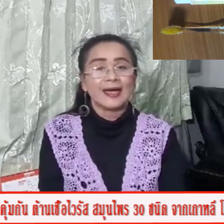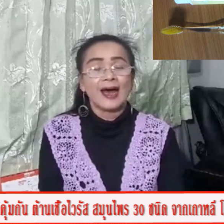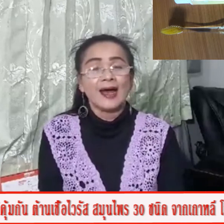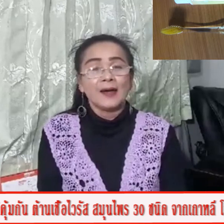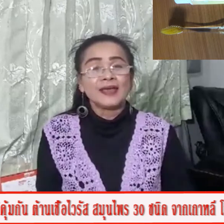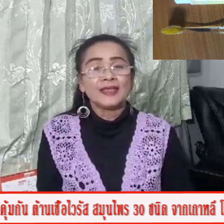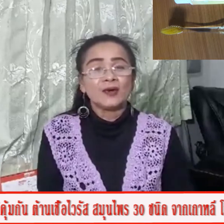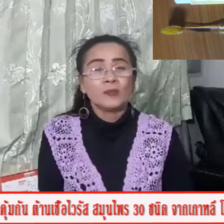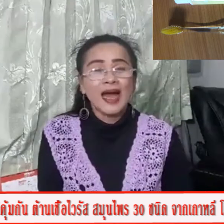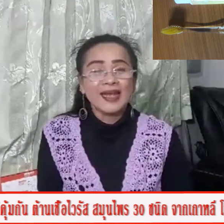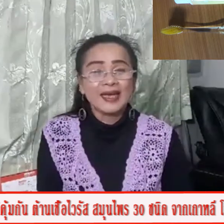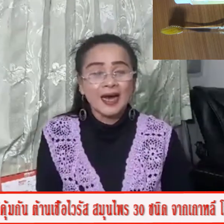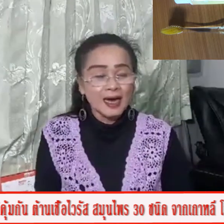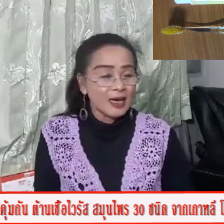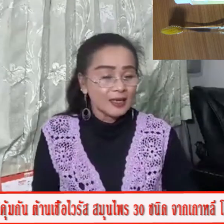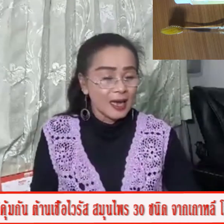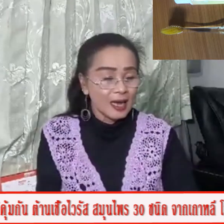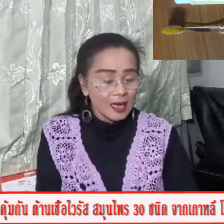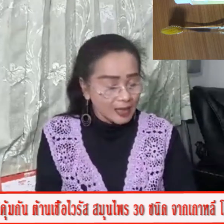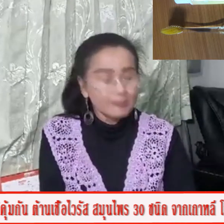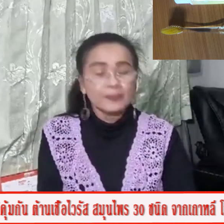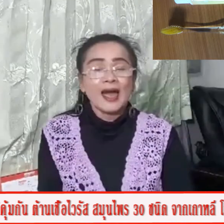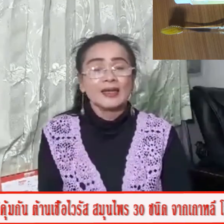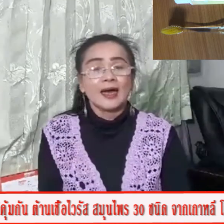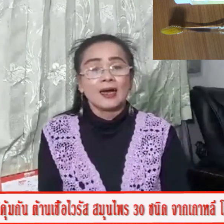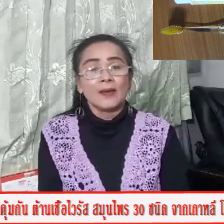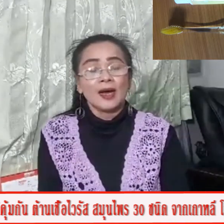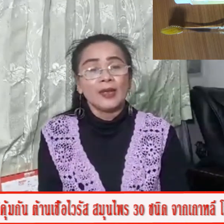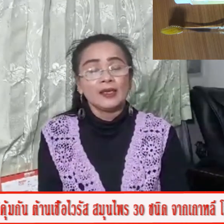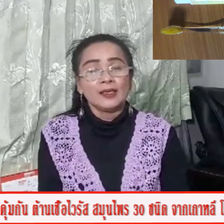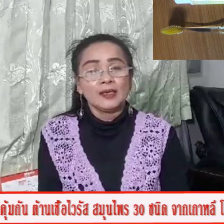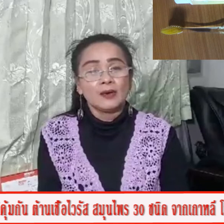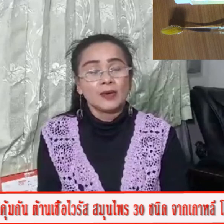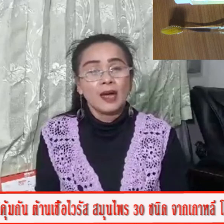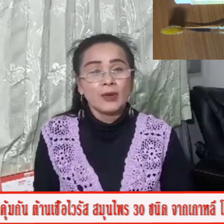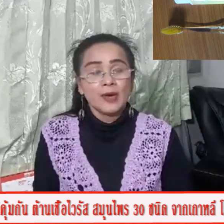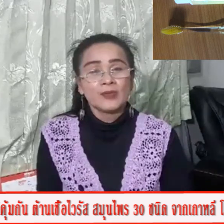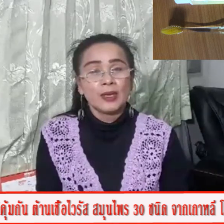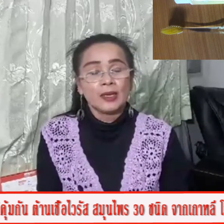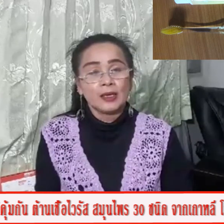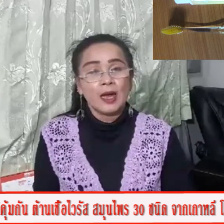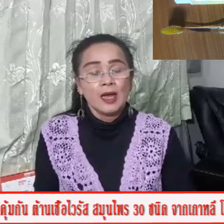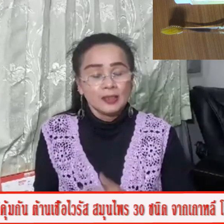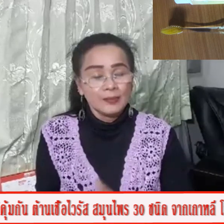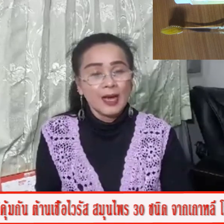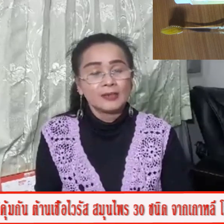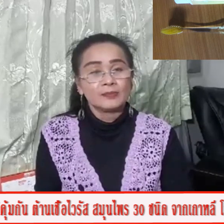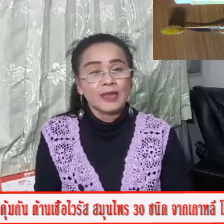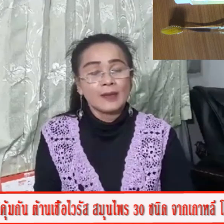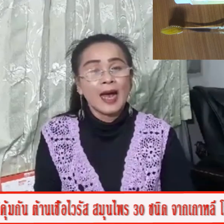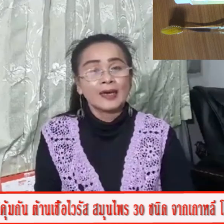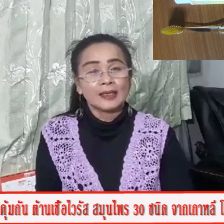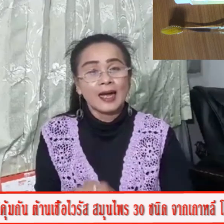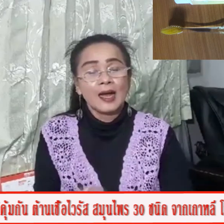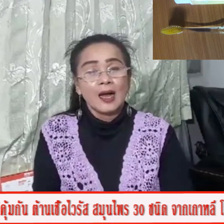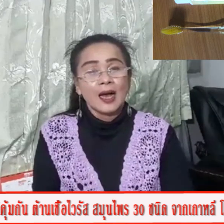เสียงค่ะพรรคเสรีรวมไทยก็นะคะทำงานอย่างขมักเขม้นเลยทีเดียวนะคะไม่ว่าจะเป็นนะคะทีมงานในพ